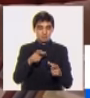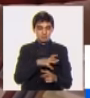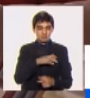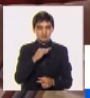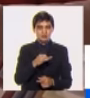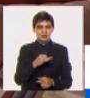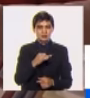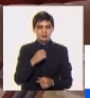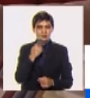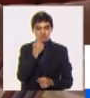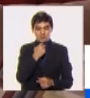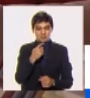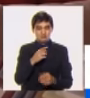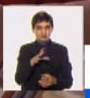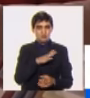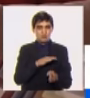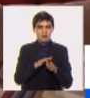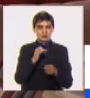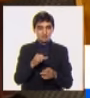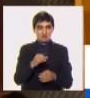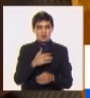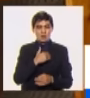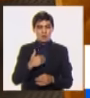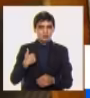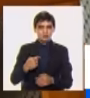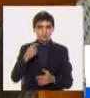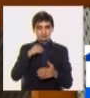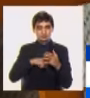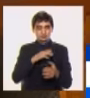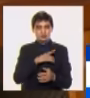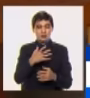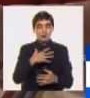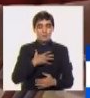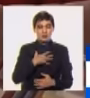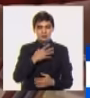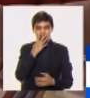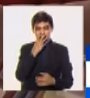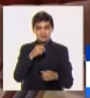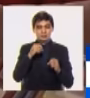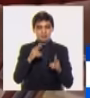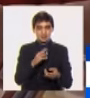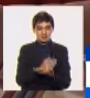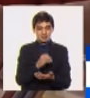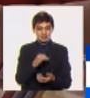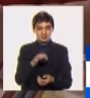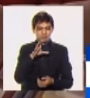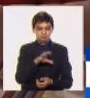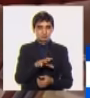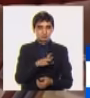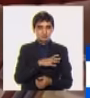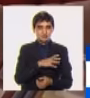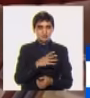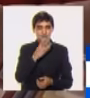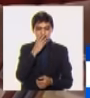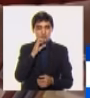был полный рот всего это самого и это все пошло в легкие у них есть эти аппараты искусственного дыхания они сразу ей поставили в